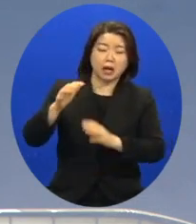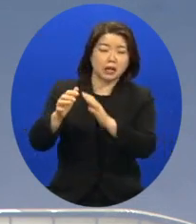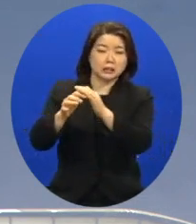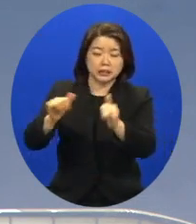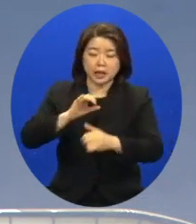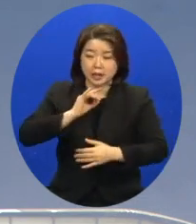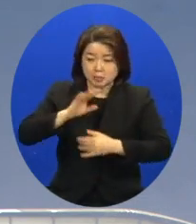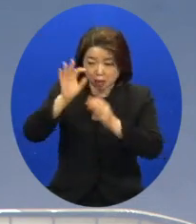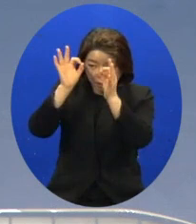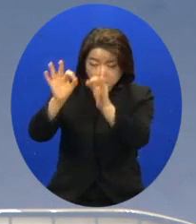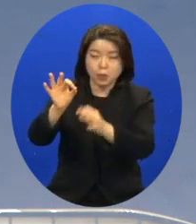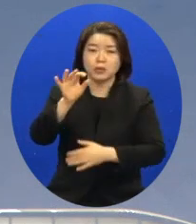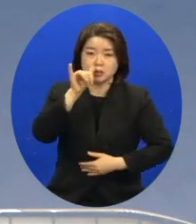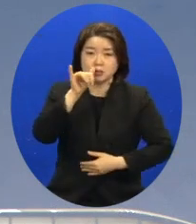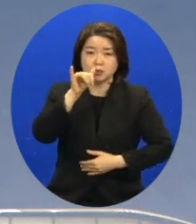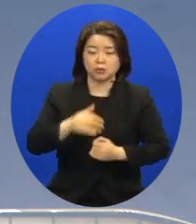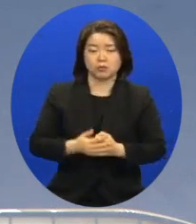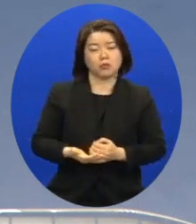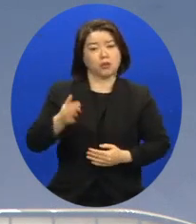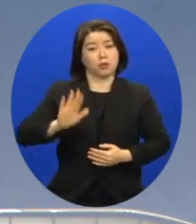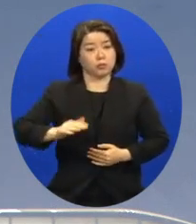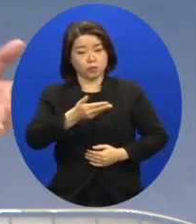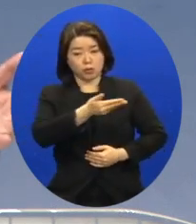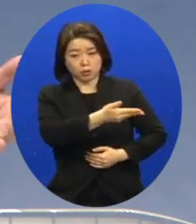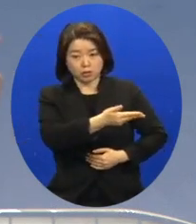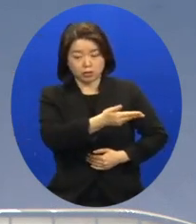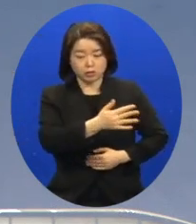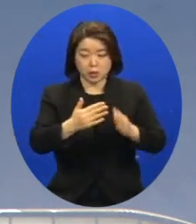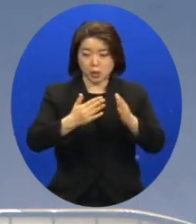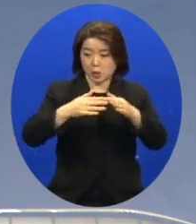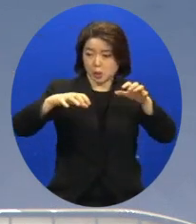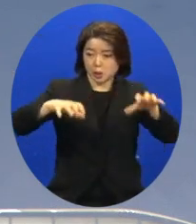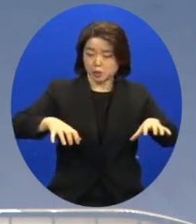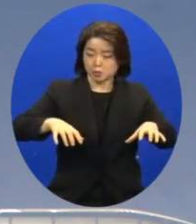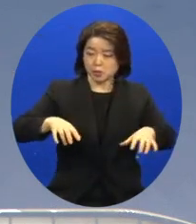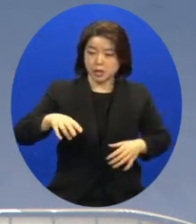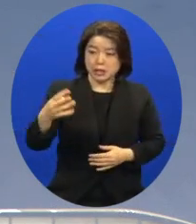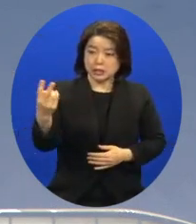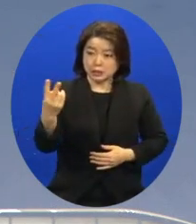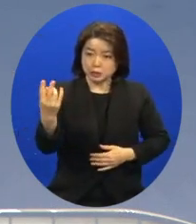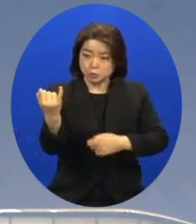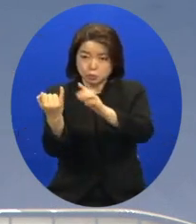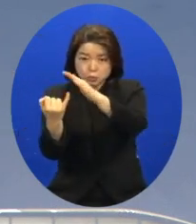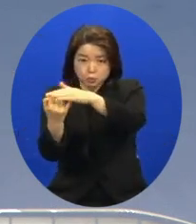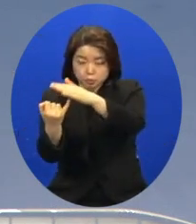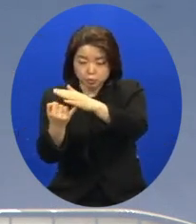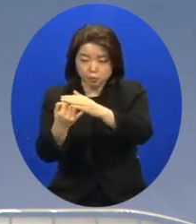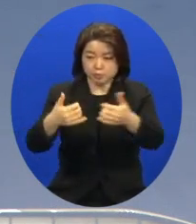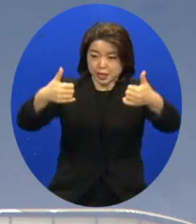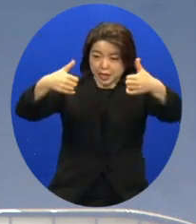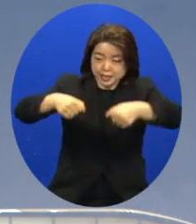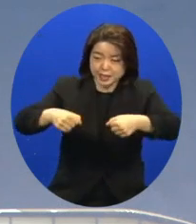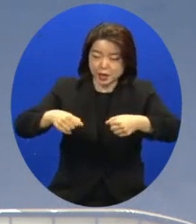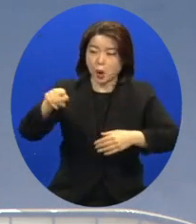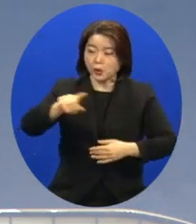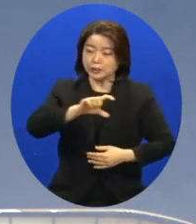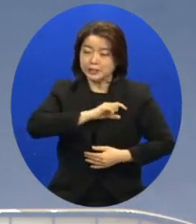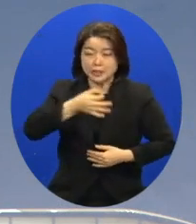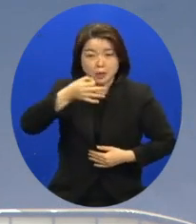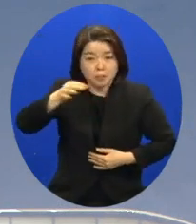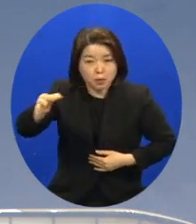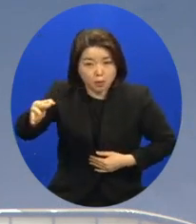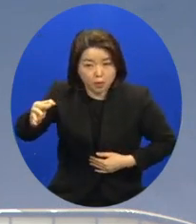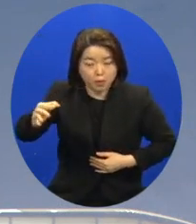중독자들만 보였습니다. 그런데 당신이 당신 이웃에 살던 두 소녀에게 인사를 하며 그들의 이름을